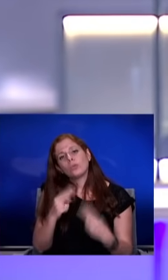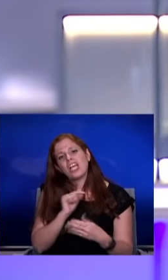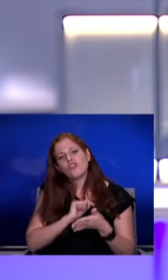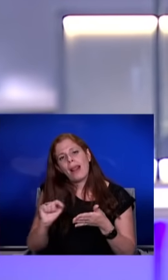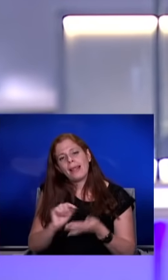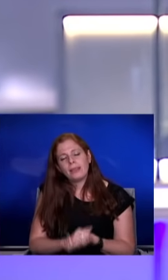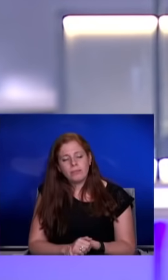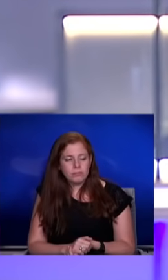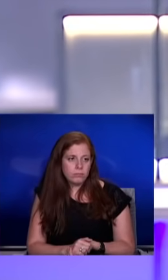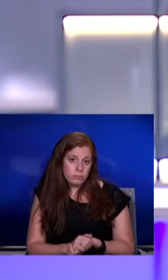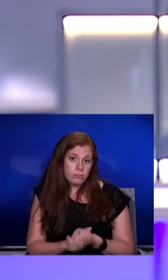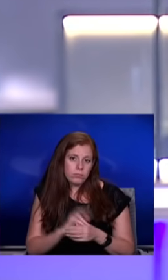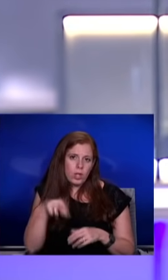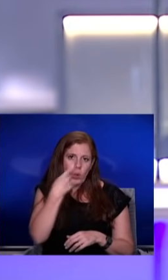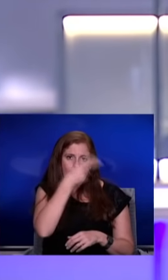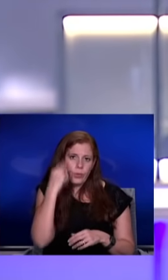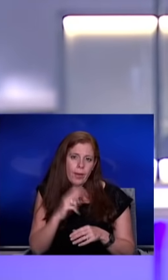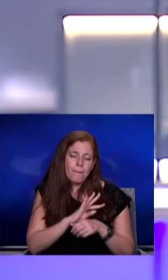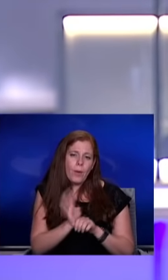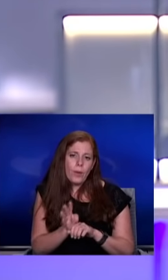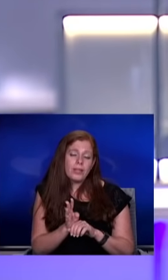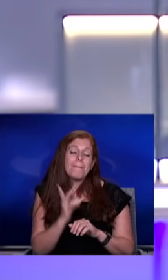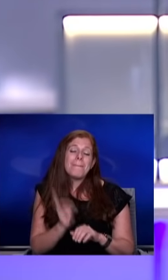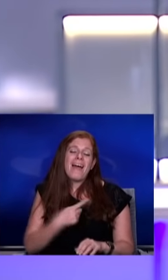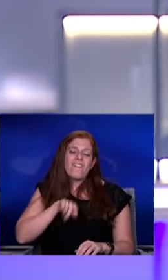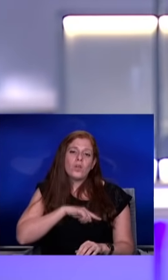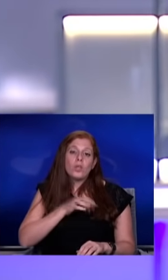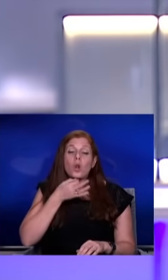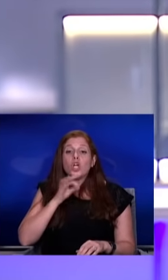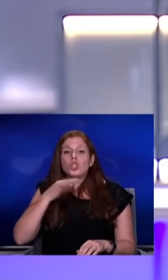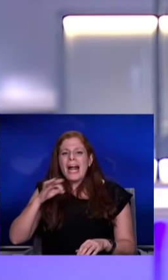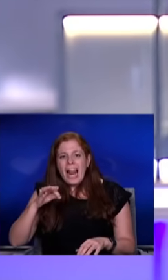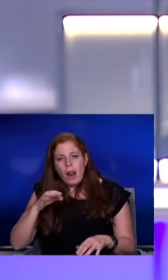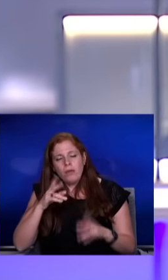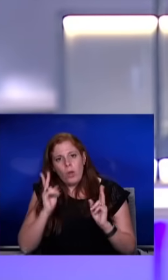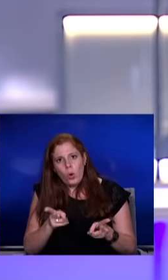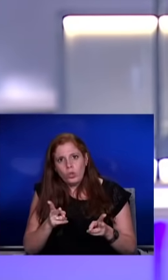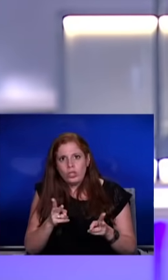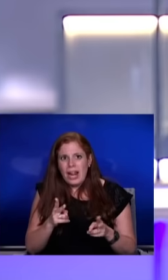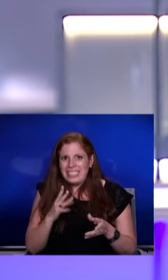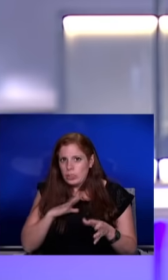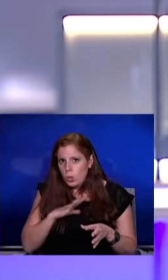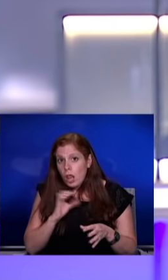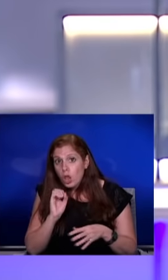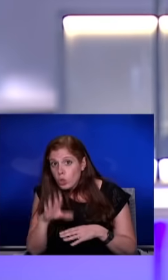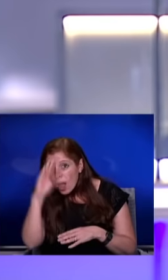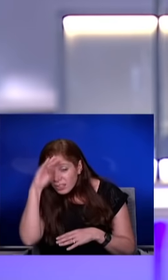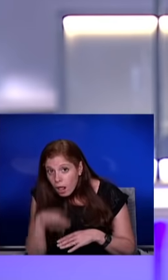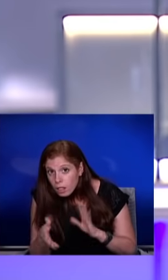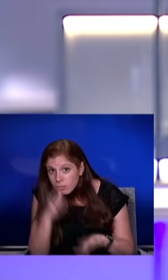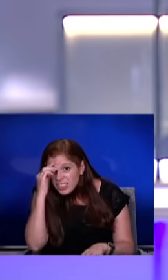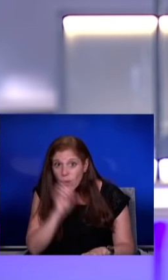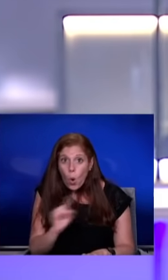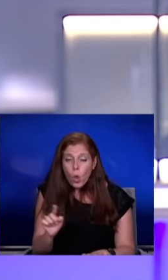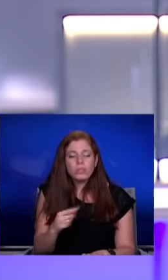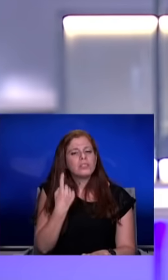כן, להיות הורה בקורונה מחייב אותנו לשכלל את יכולות ניהול הסיכונים המשפחתיים. לשלוח את הילד לבית הספר או לא, זו רק אחת הדילמות. הרי שמענו